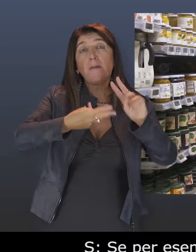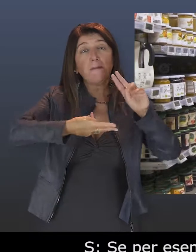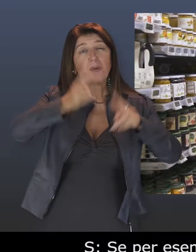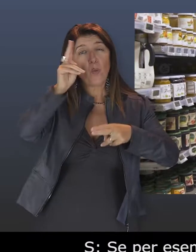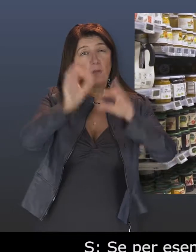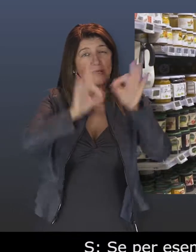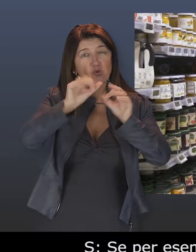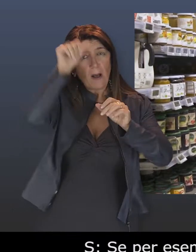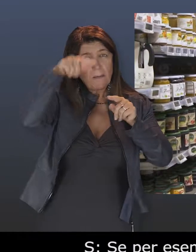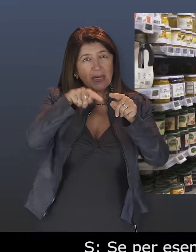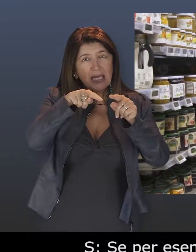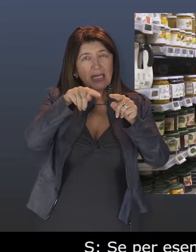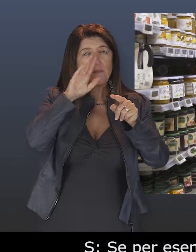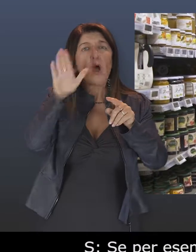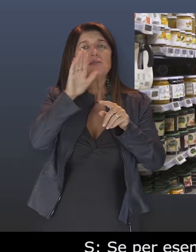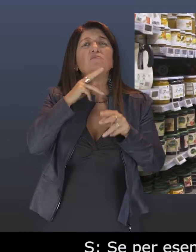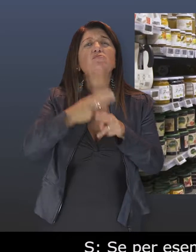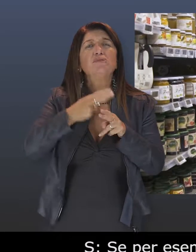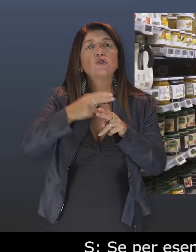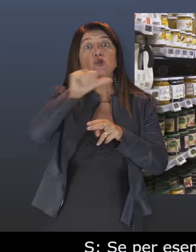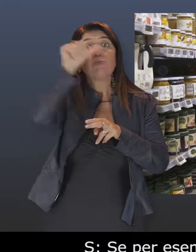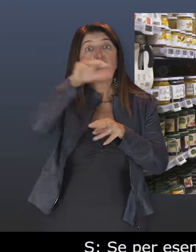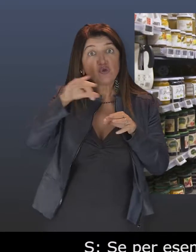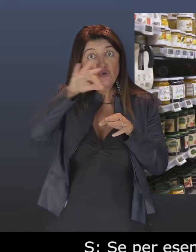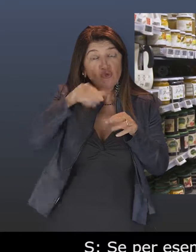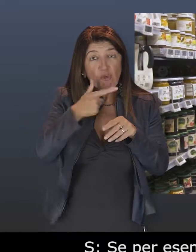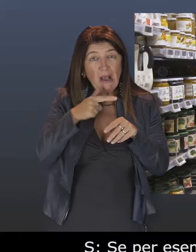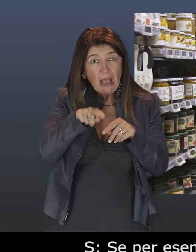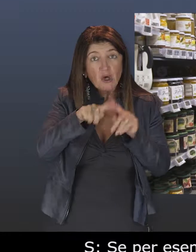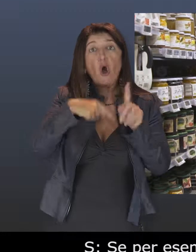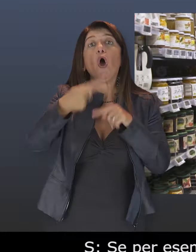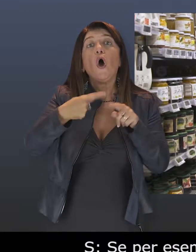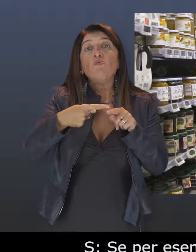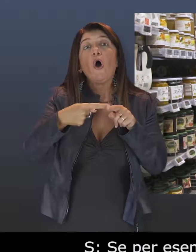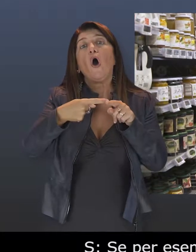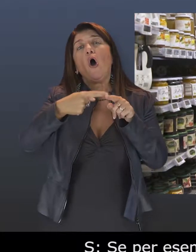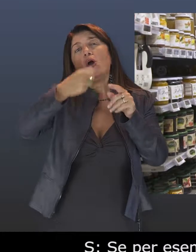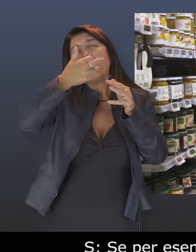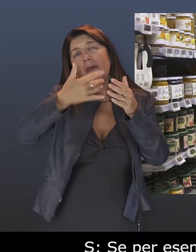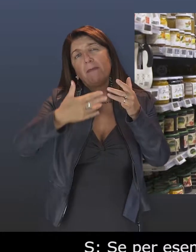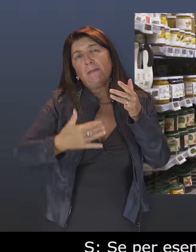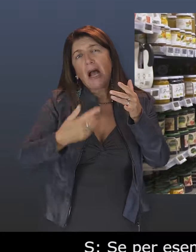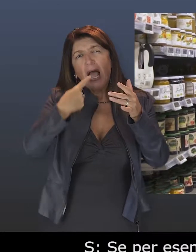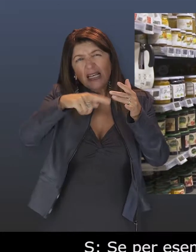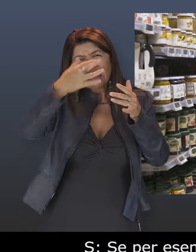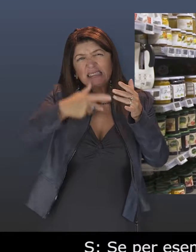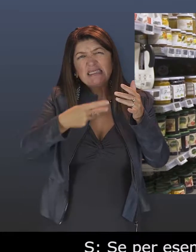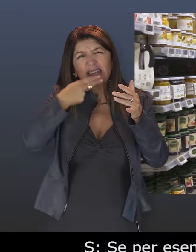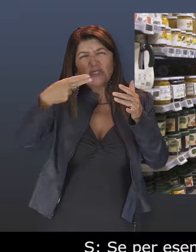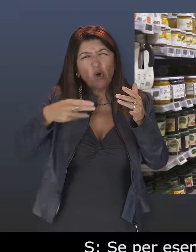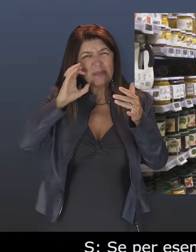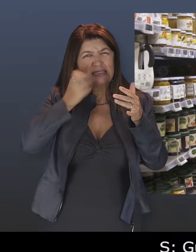Se per esempio il primo ingrediente di un biscotto è lo zucchero e poi gli altri 5 ingredienti hanno nomi troppo strani, io li lascio